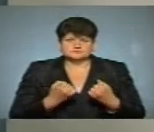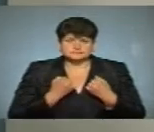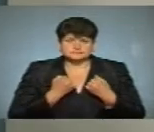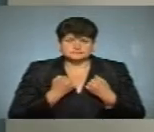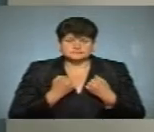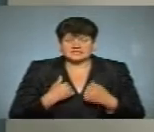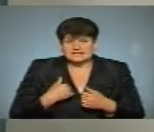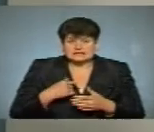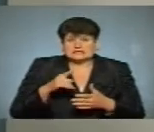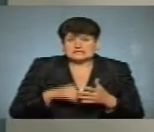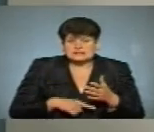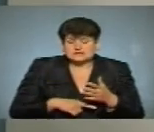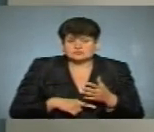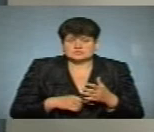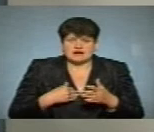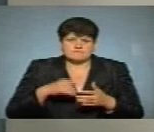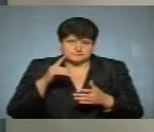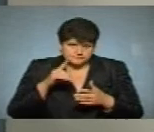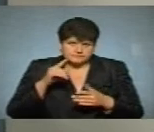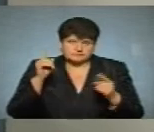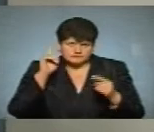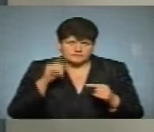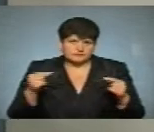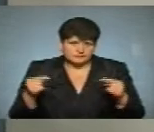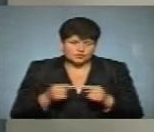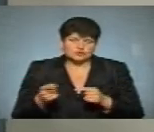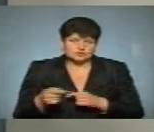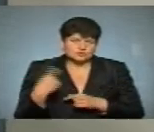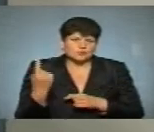І я надіюсь, я впевнений, що Тернопільська область буде